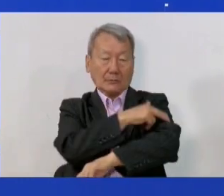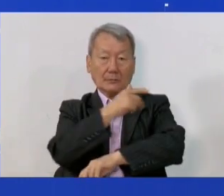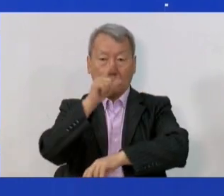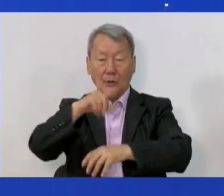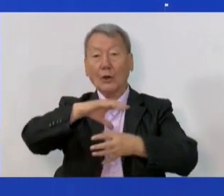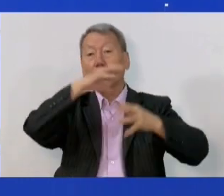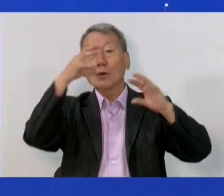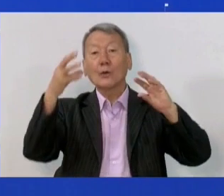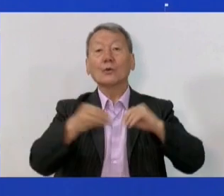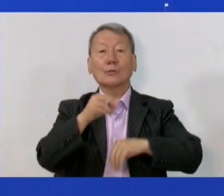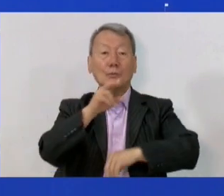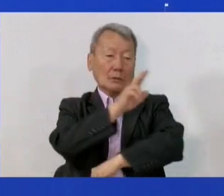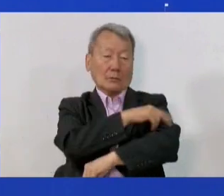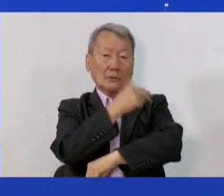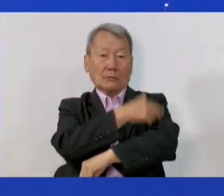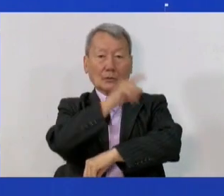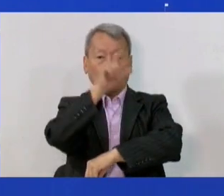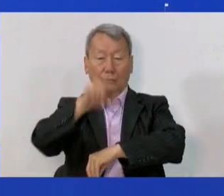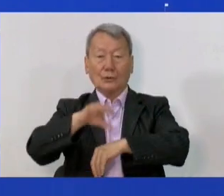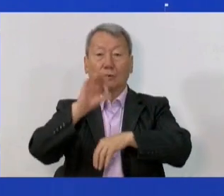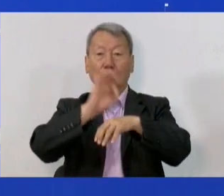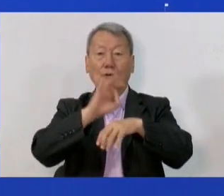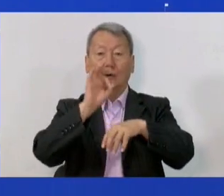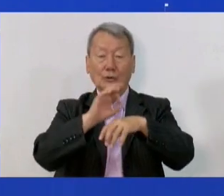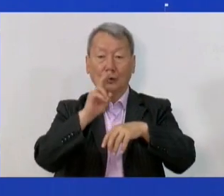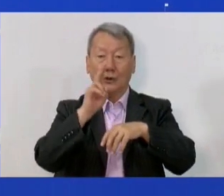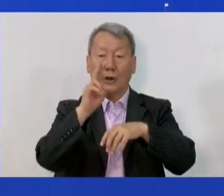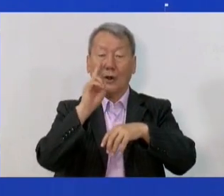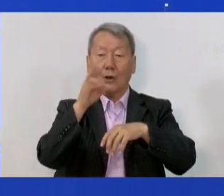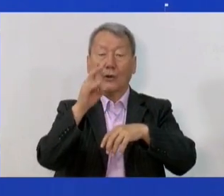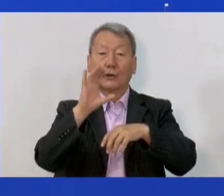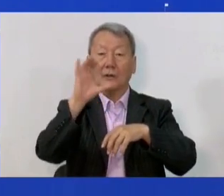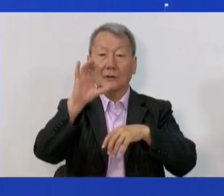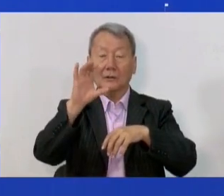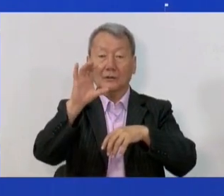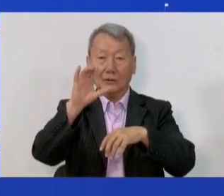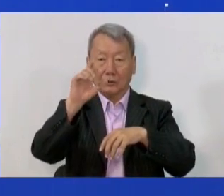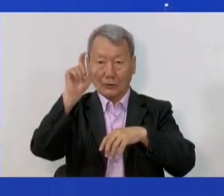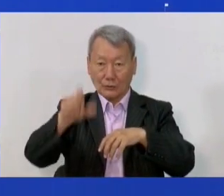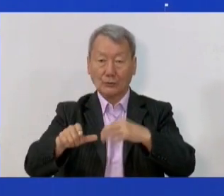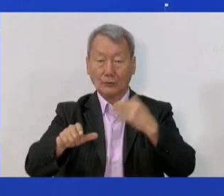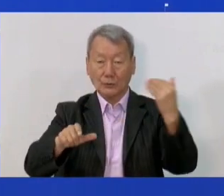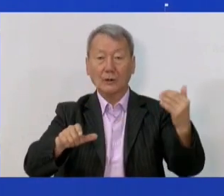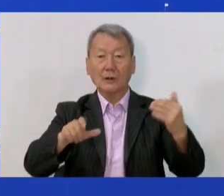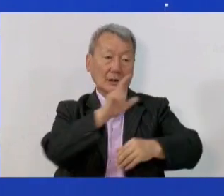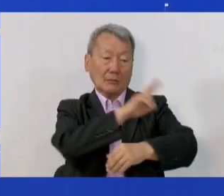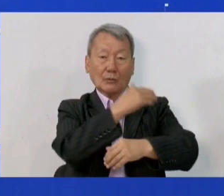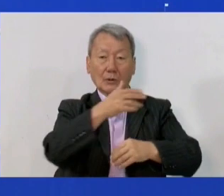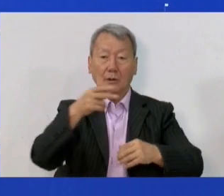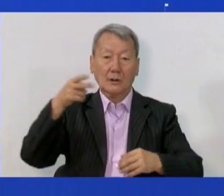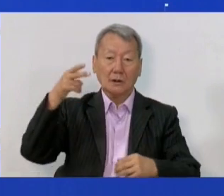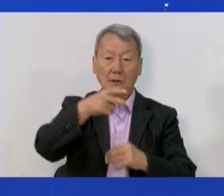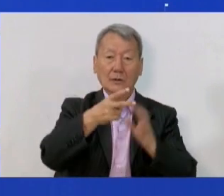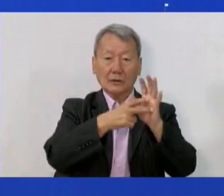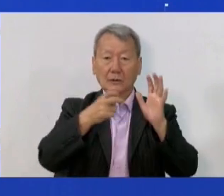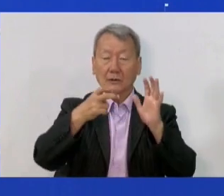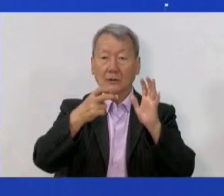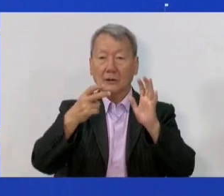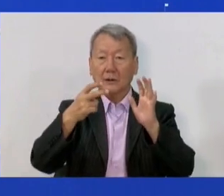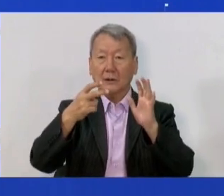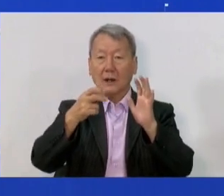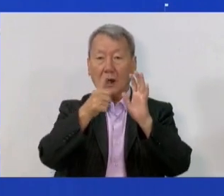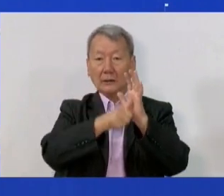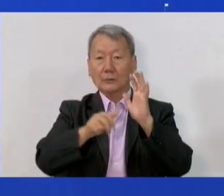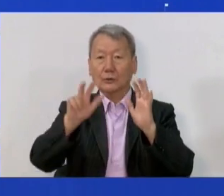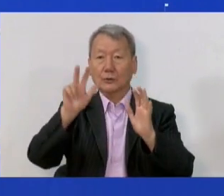Жалпы сынан республика бойынша, COVID-19 диагнозымының медицинал қызматкерлерін арасында 2768